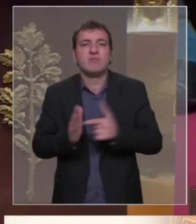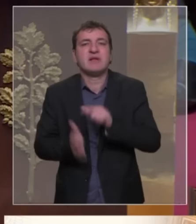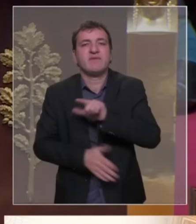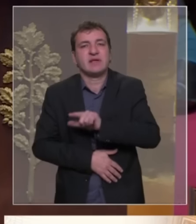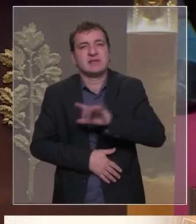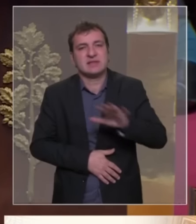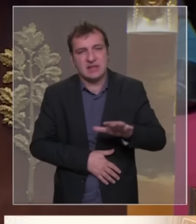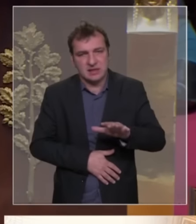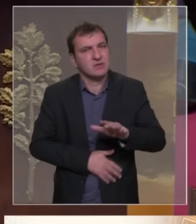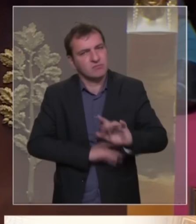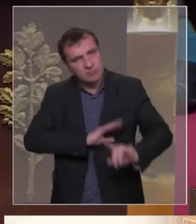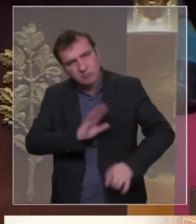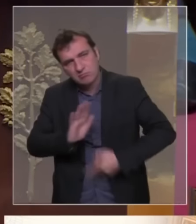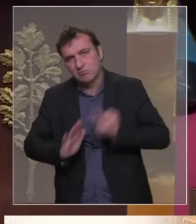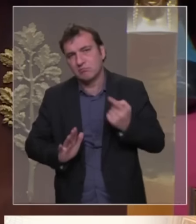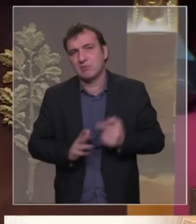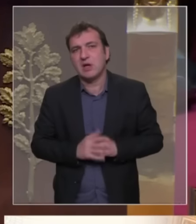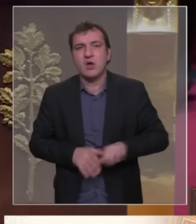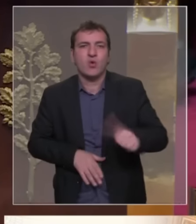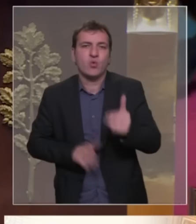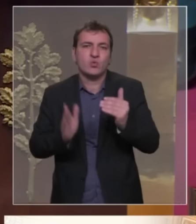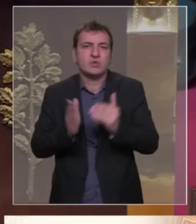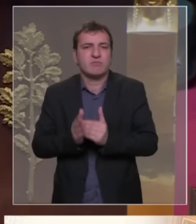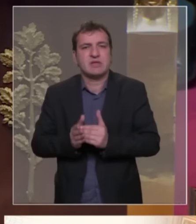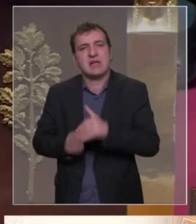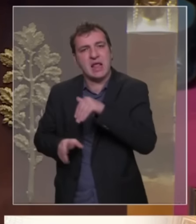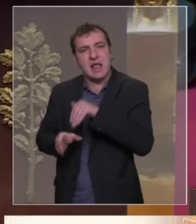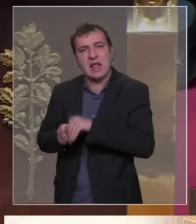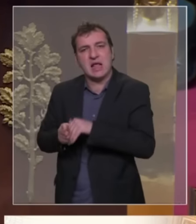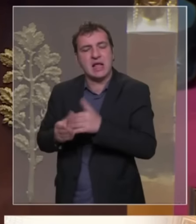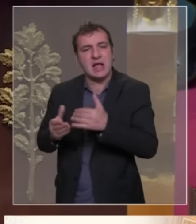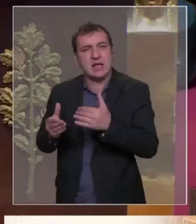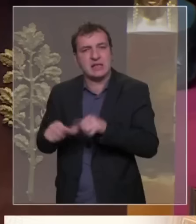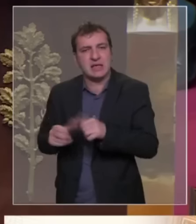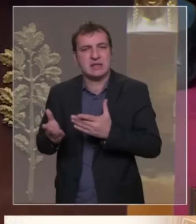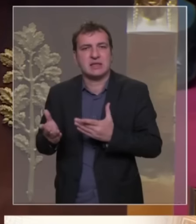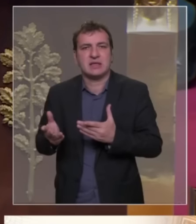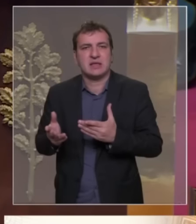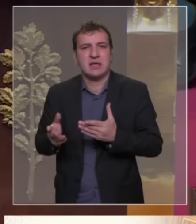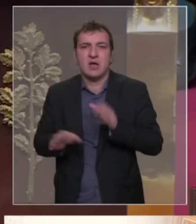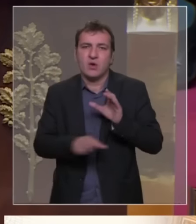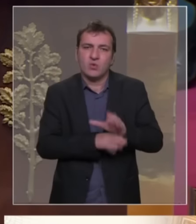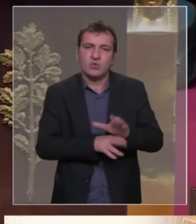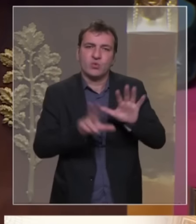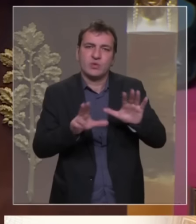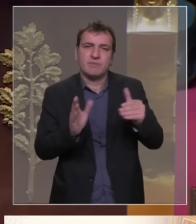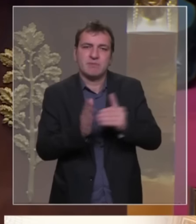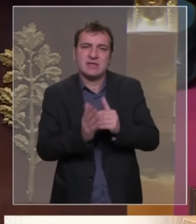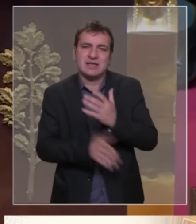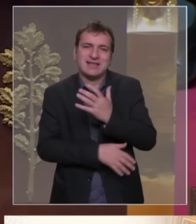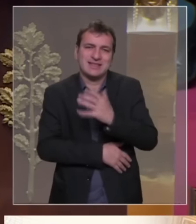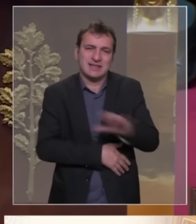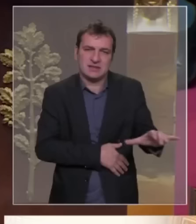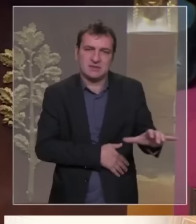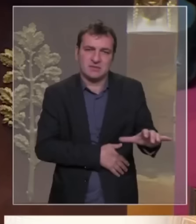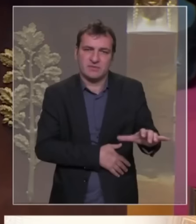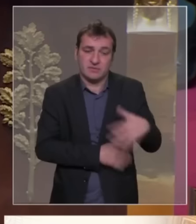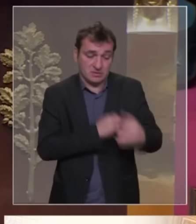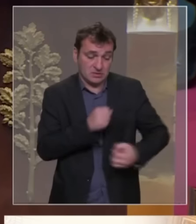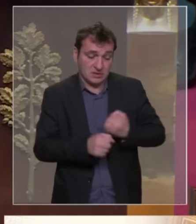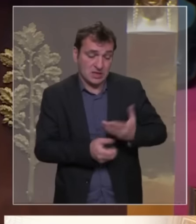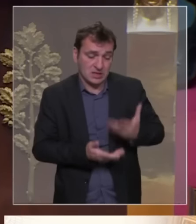fortement puisqu'il y aura 11 000 internes contre 8 500 cette année. Nous allons travailler avec tous